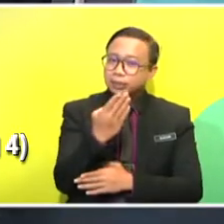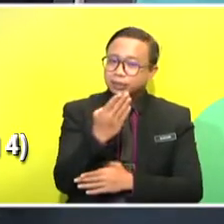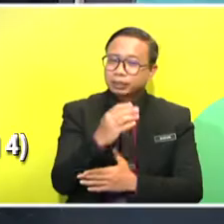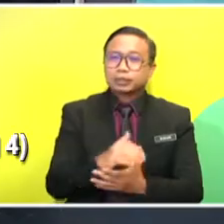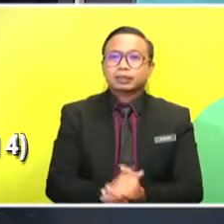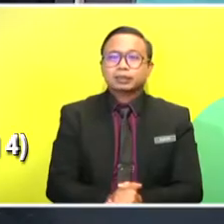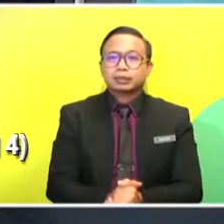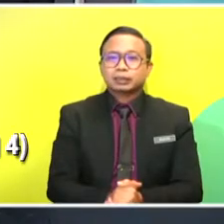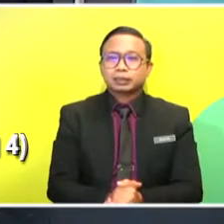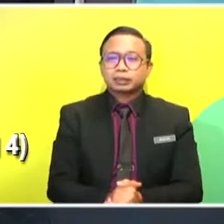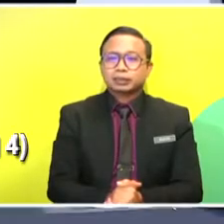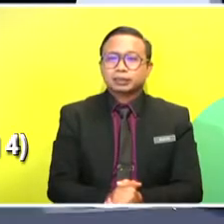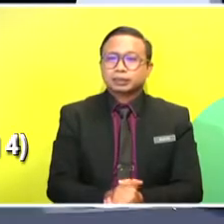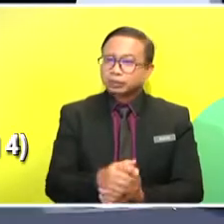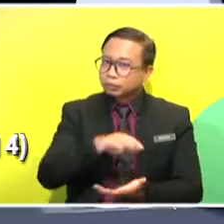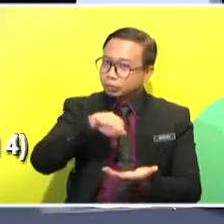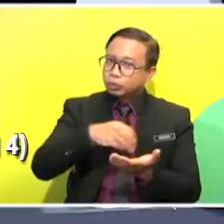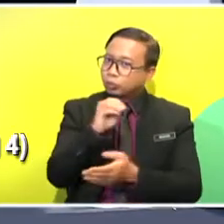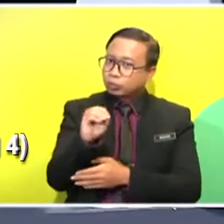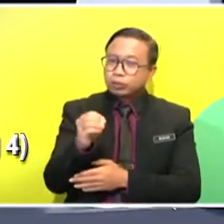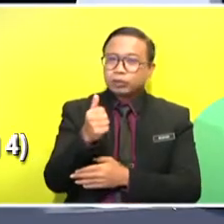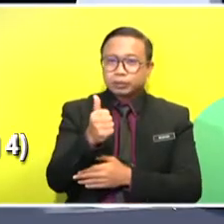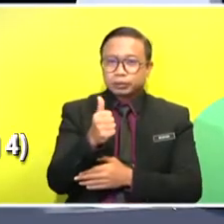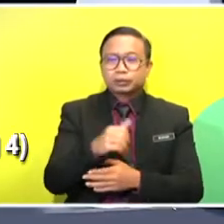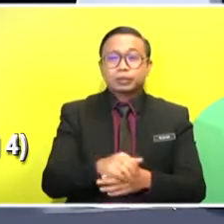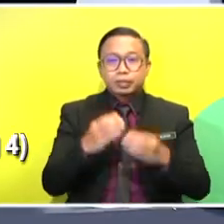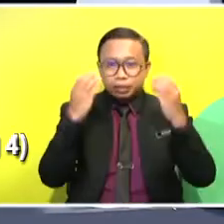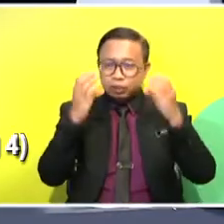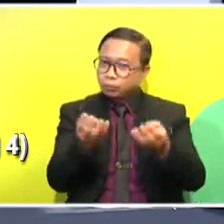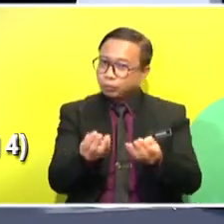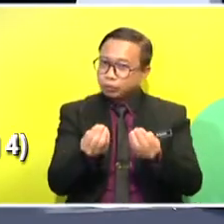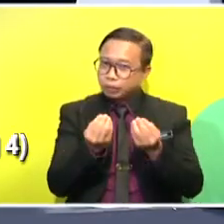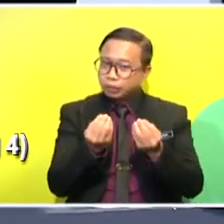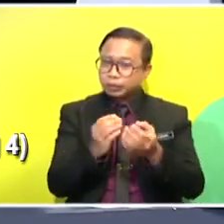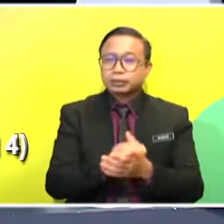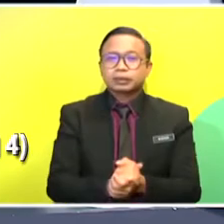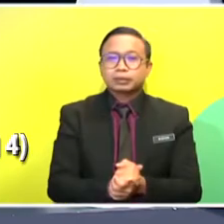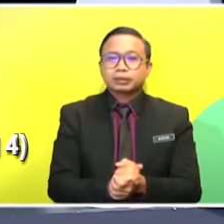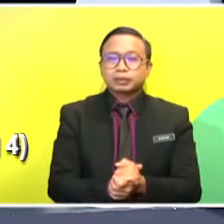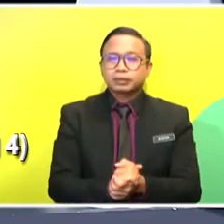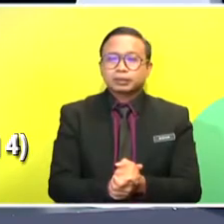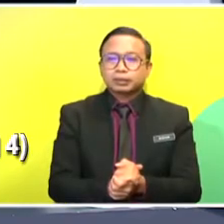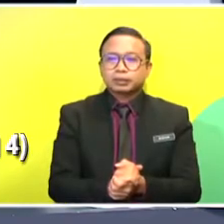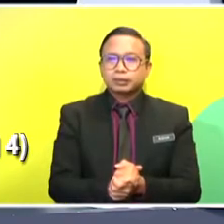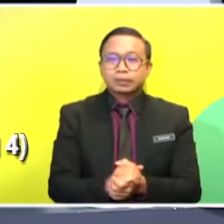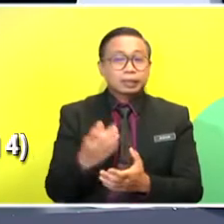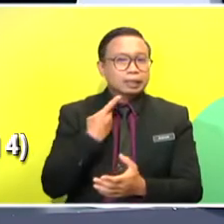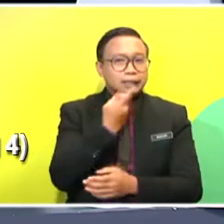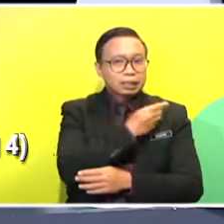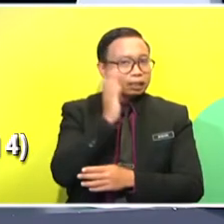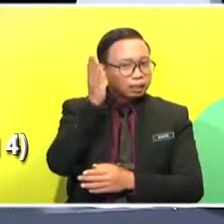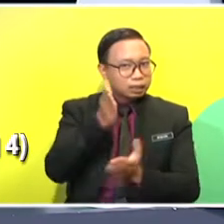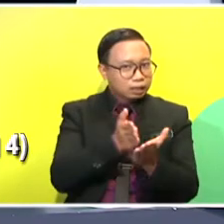tadi. Wah, suara dia sangat sedap, ya. Sebab tu cikgu minta untuk Nisa nyanyikan lagu sebentar tadi. Baik. Baik, kita akan terus